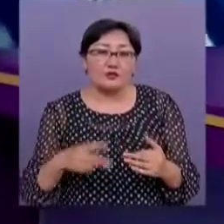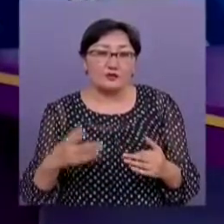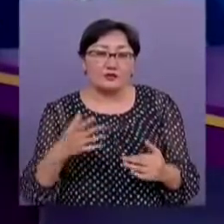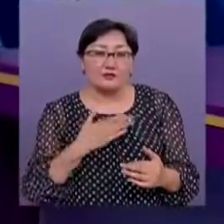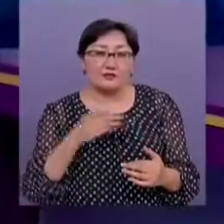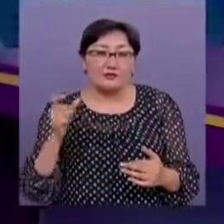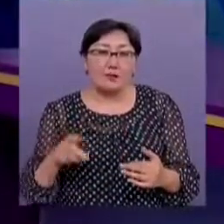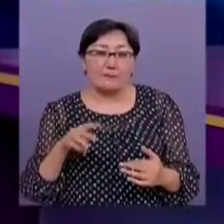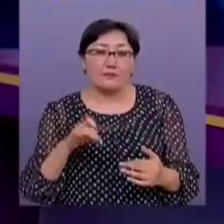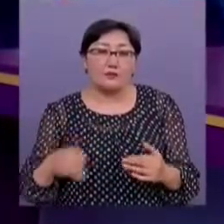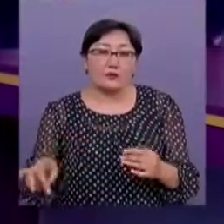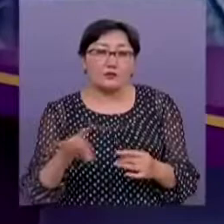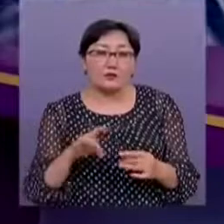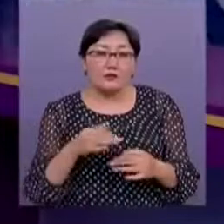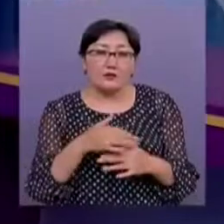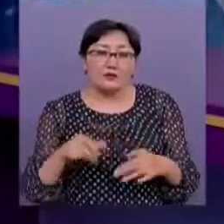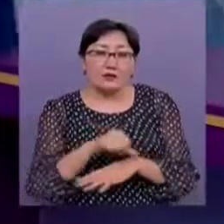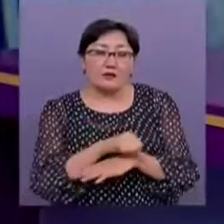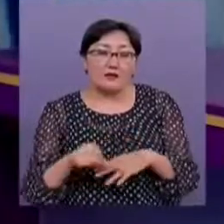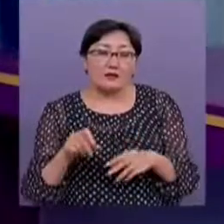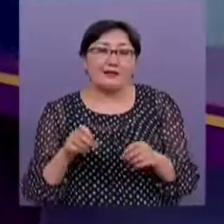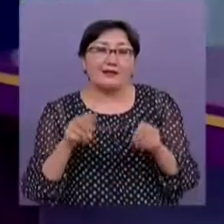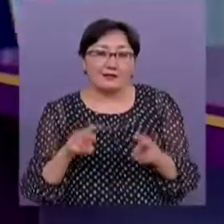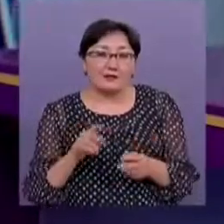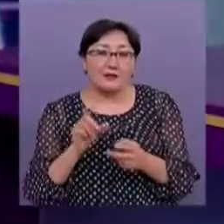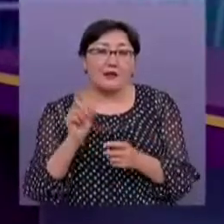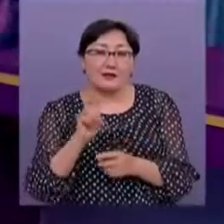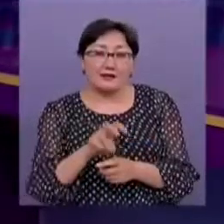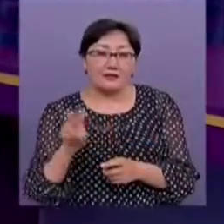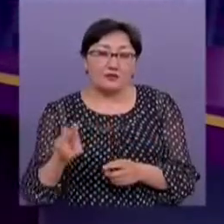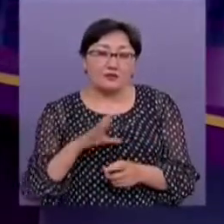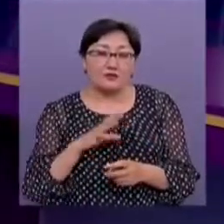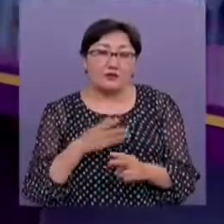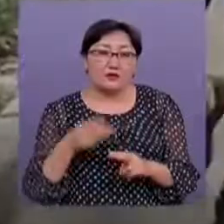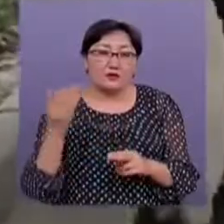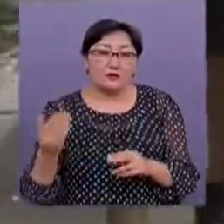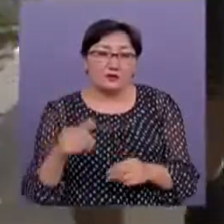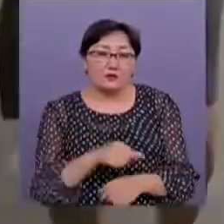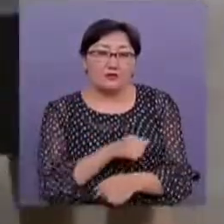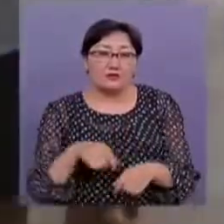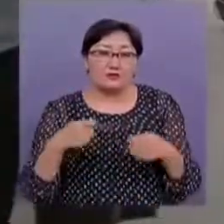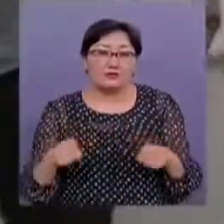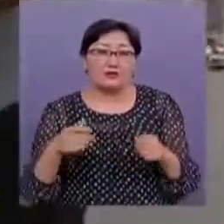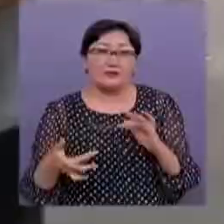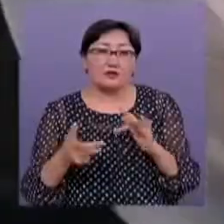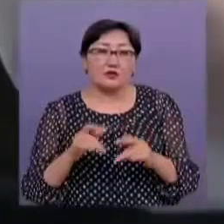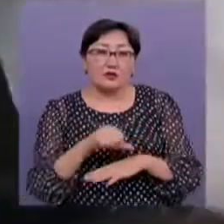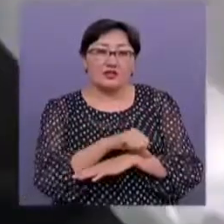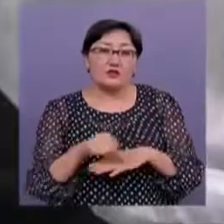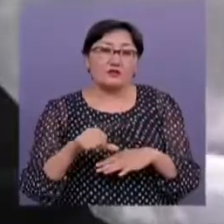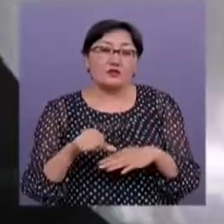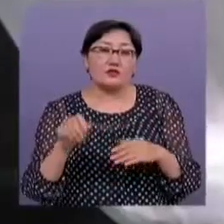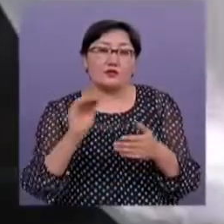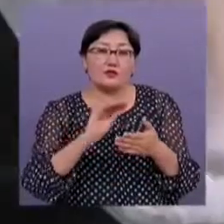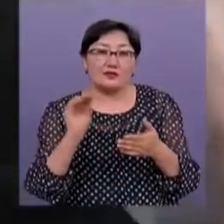ерікті медиа ауданына қарасты бірнеше мекенжайды арнайы аралауға шықты. Олар есірткіш заттар сататын сайттың мекенжайы жазылған